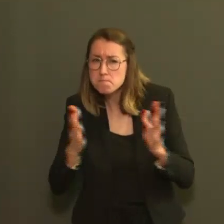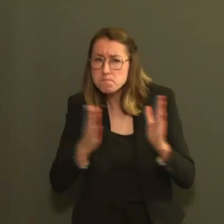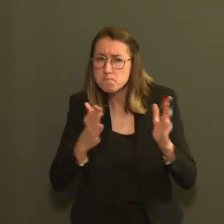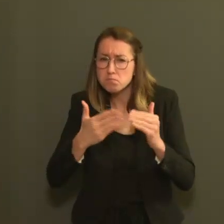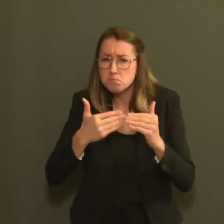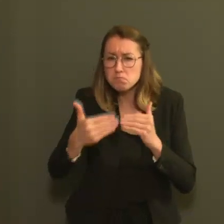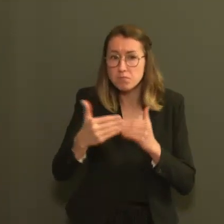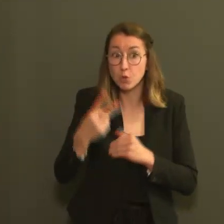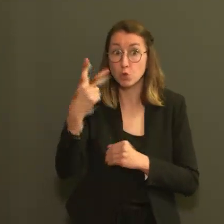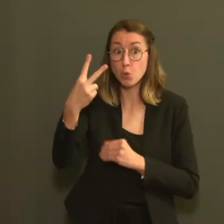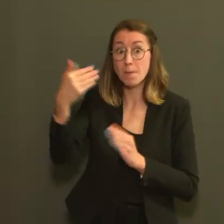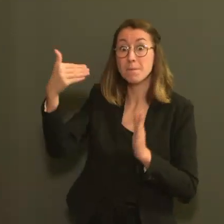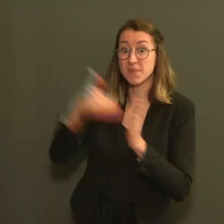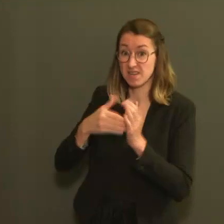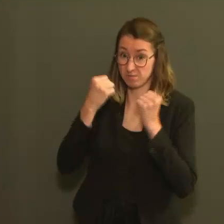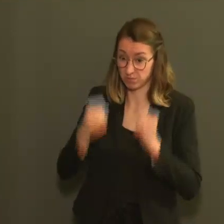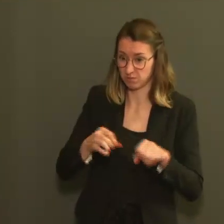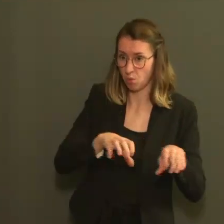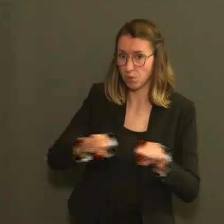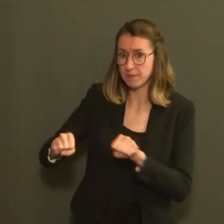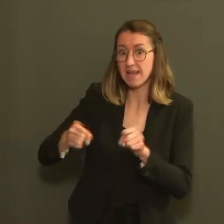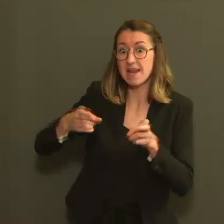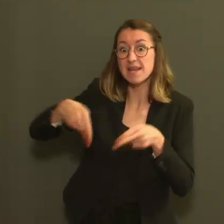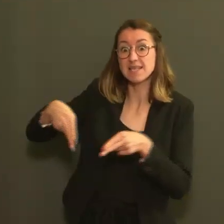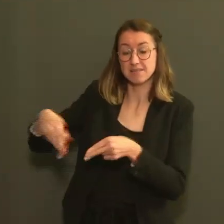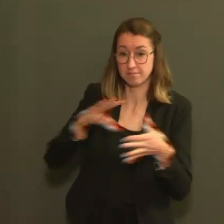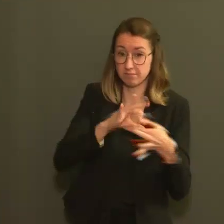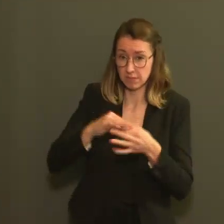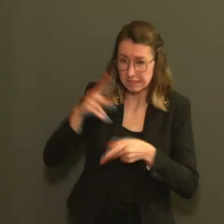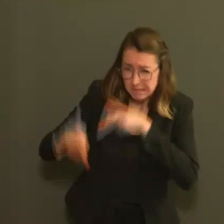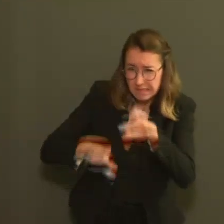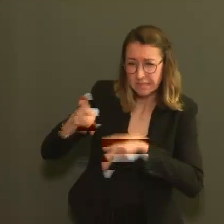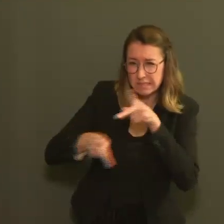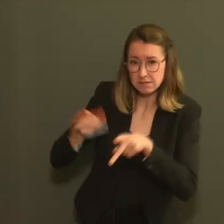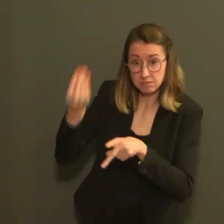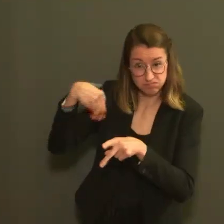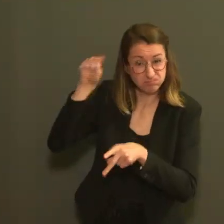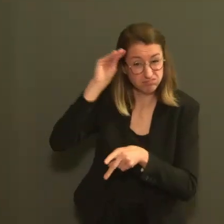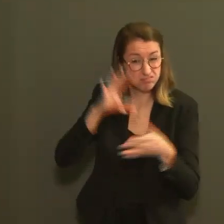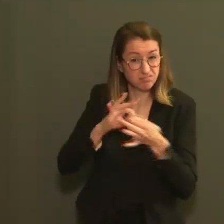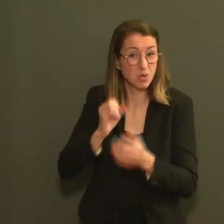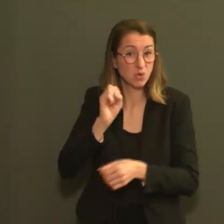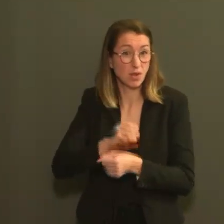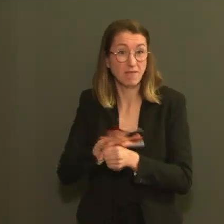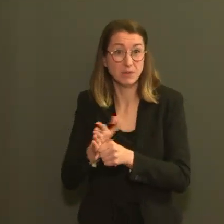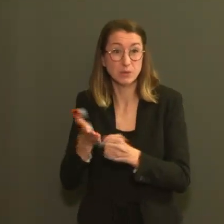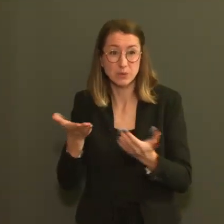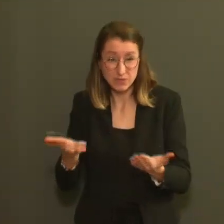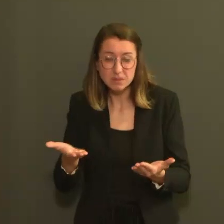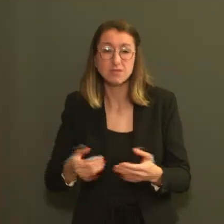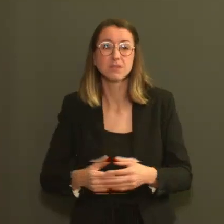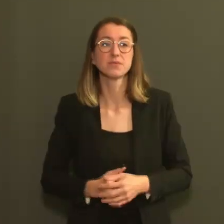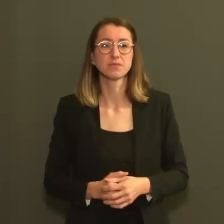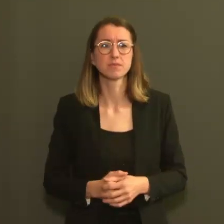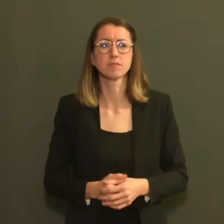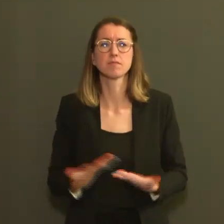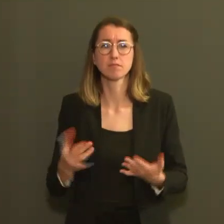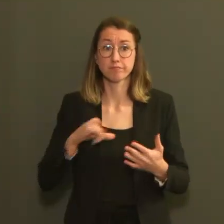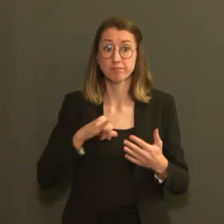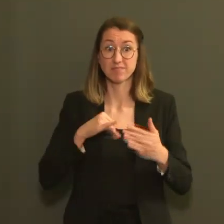peut y adjoindre un chiffre plus symbolique, c'est d'atteindre la capacité maximale de 2000 lits dans les soins